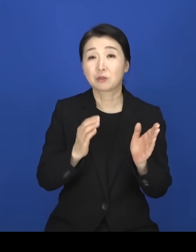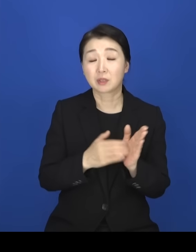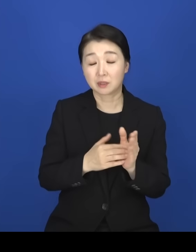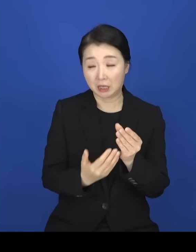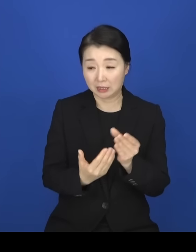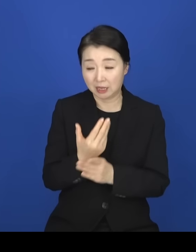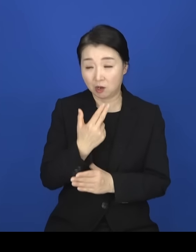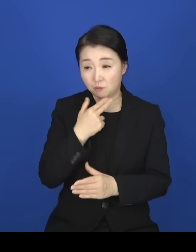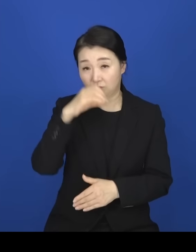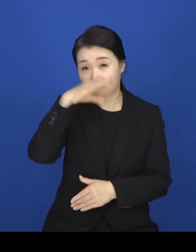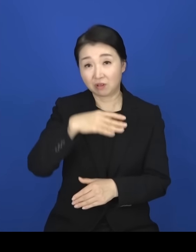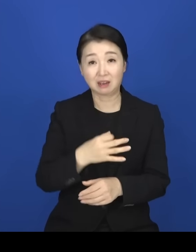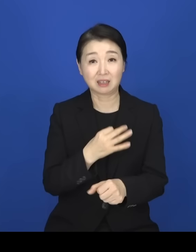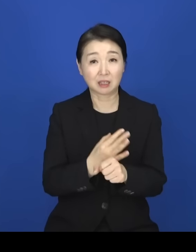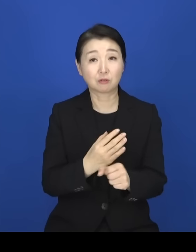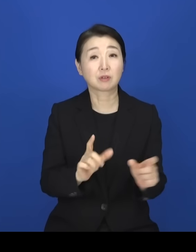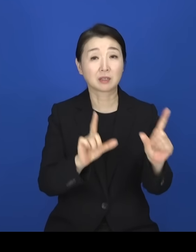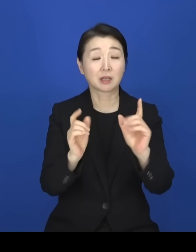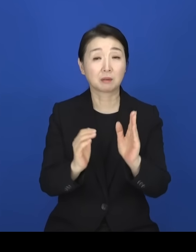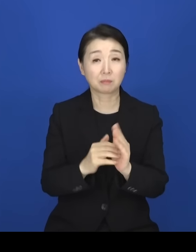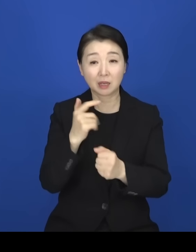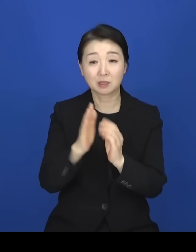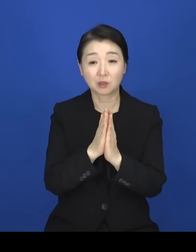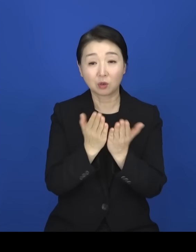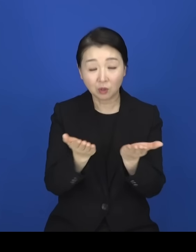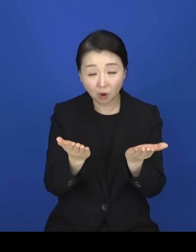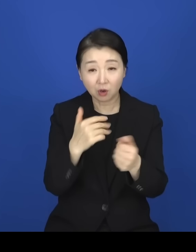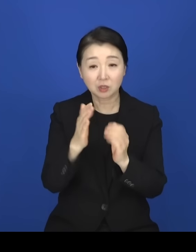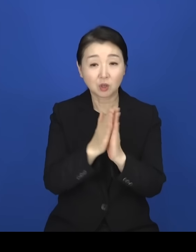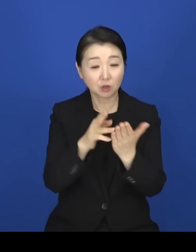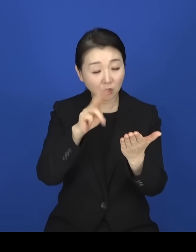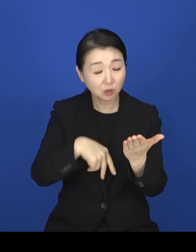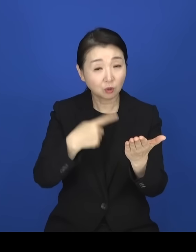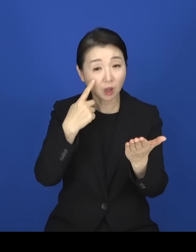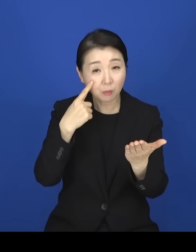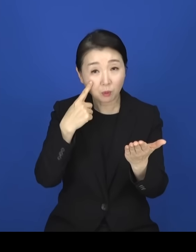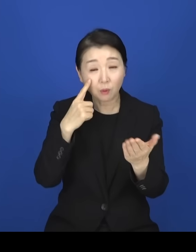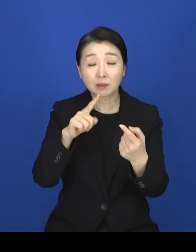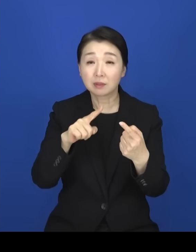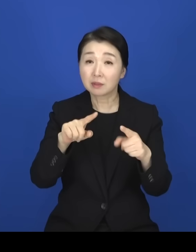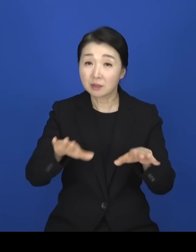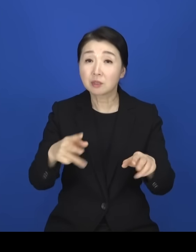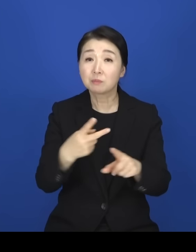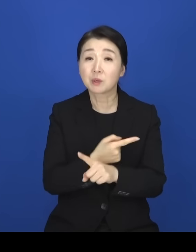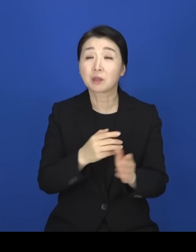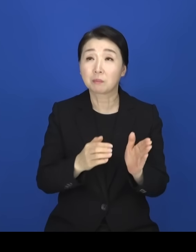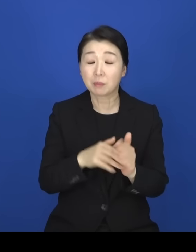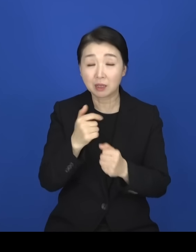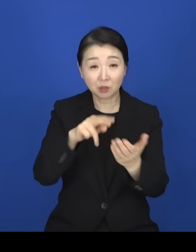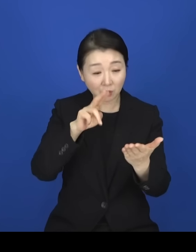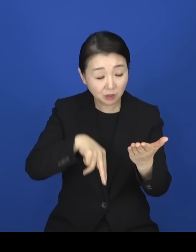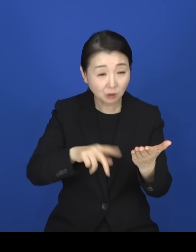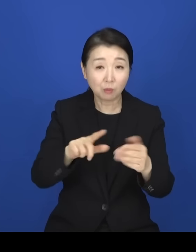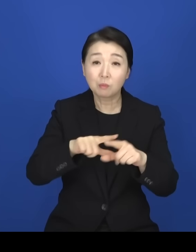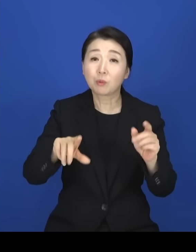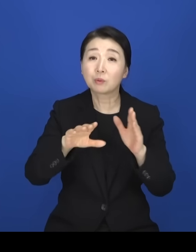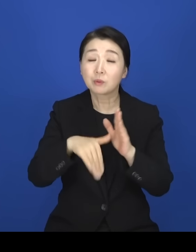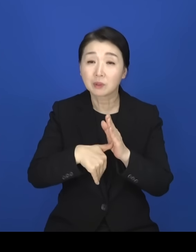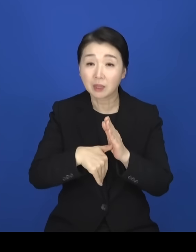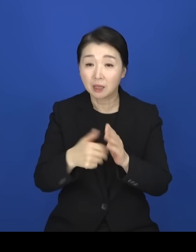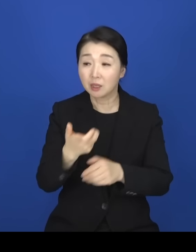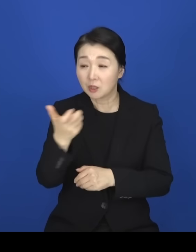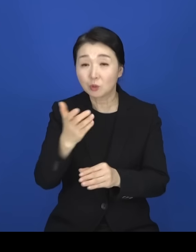사건 없이 오로지 성경을 읽고 지금 이렇게 됐습니다. 그럼 성경을 읽는다는 것이 평상시에 뭐 네.